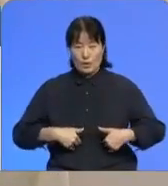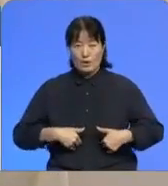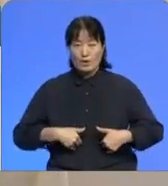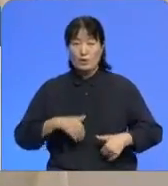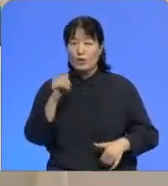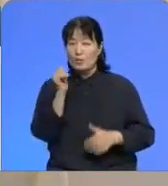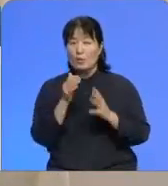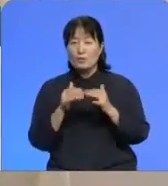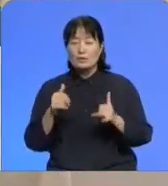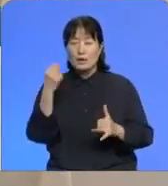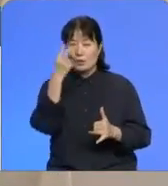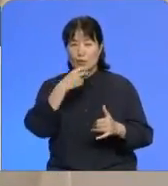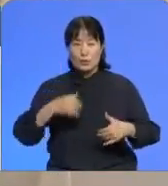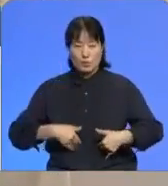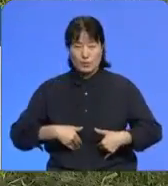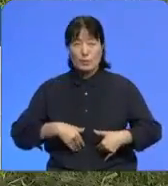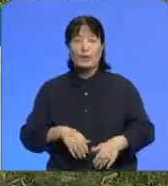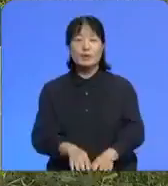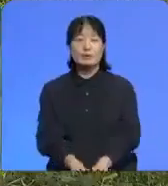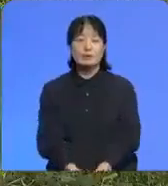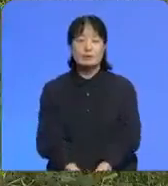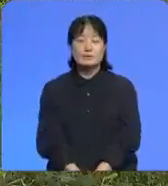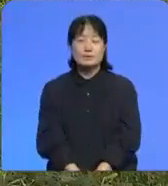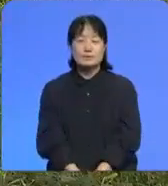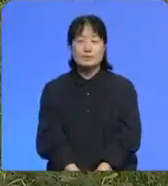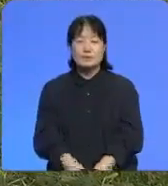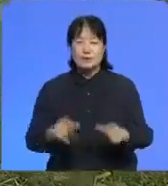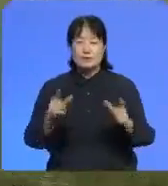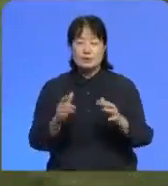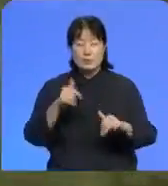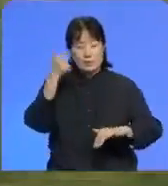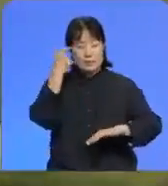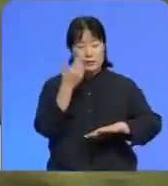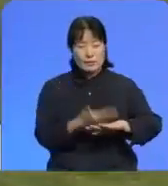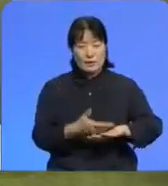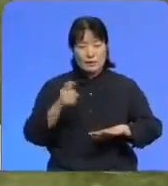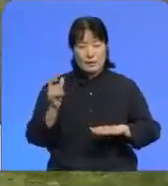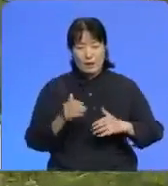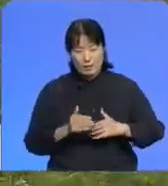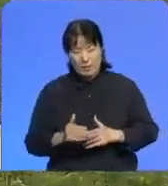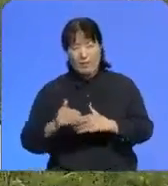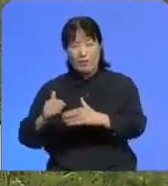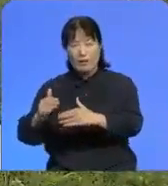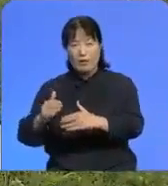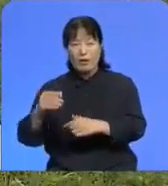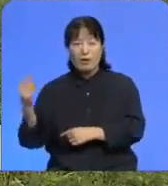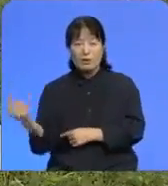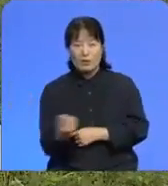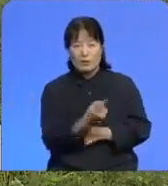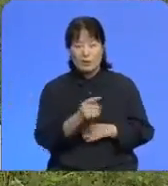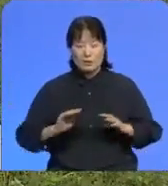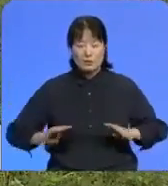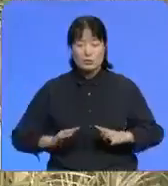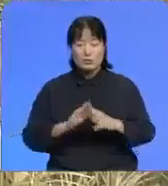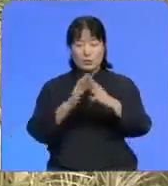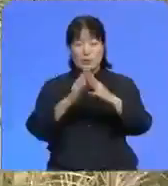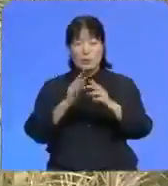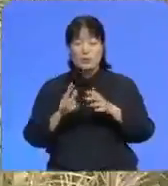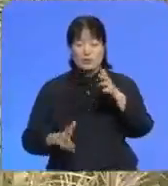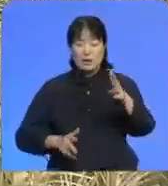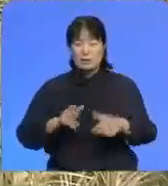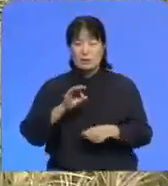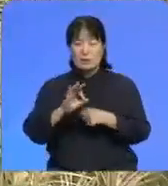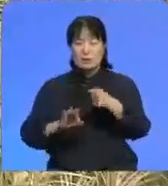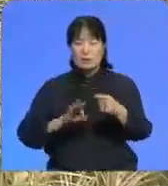변호사 검토도 필요한 상황이었고. 예. 주민 반대 속에 강행된 강릉 구정골프장 조성 사업은 10년 세월을 허비한